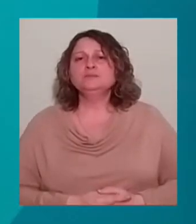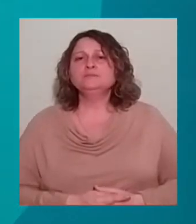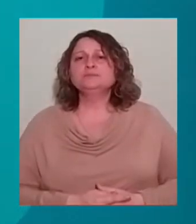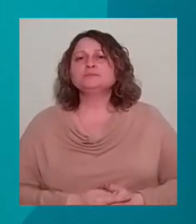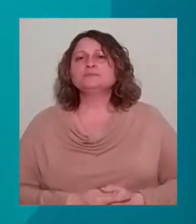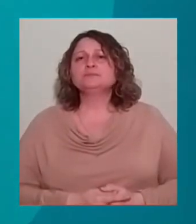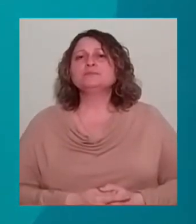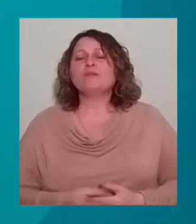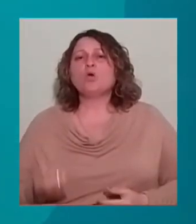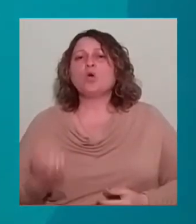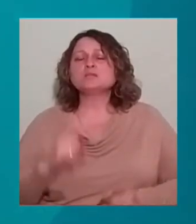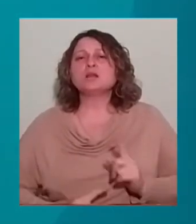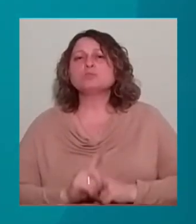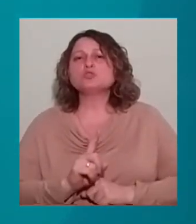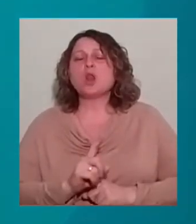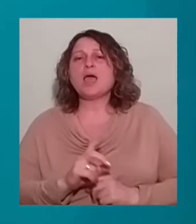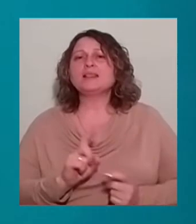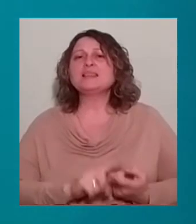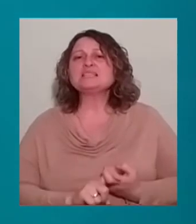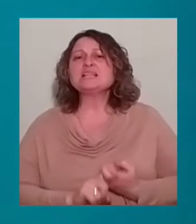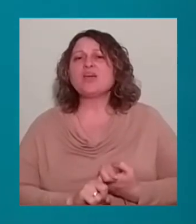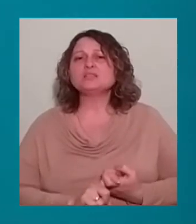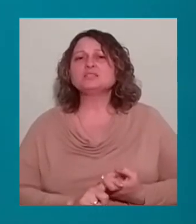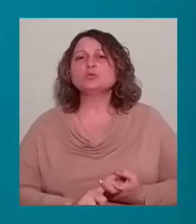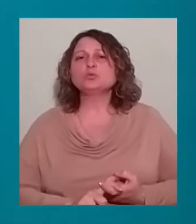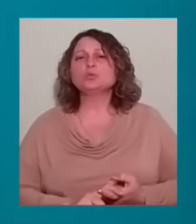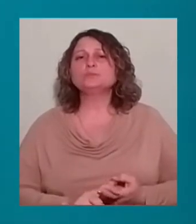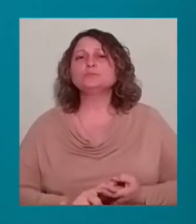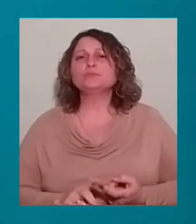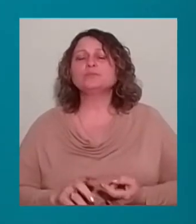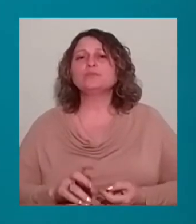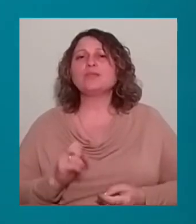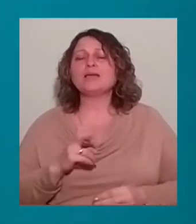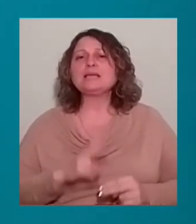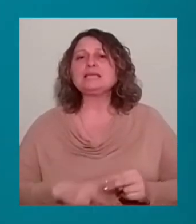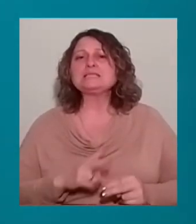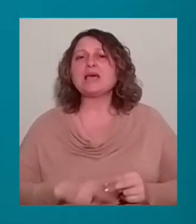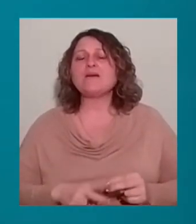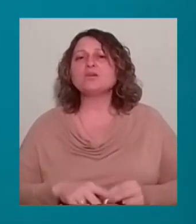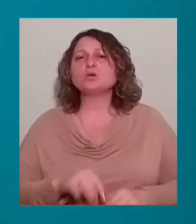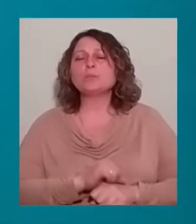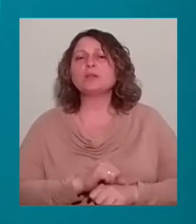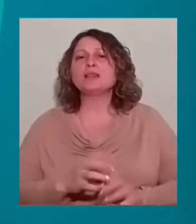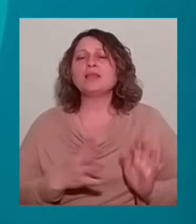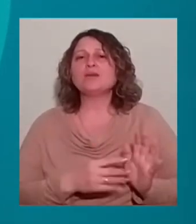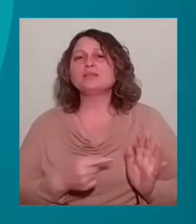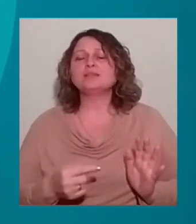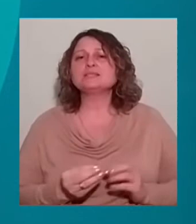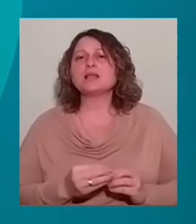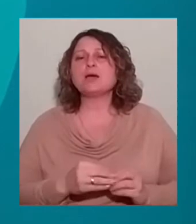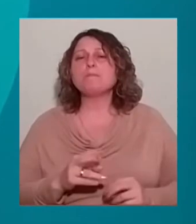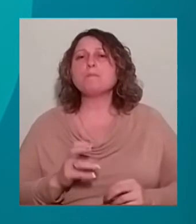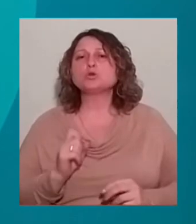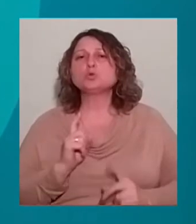В Одесі розпочали дезінфекцію громадського транспорту. Відтепер на кінцевій зупинці тролейбусів 9 та 10 маршрутів працівники